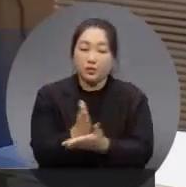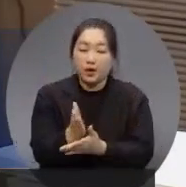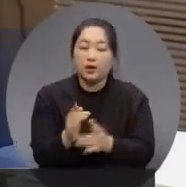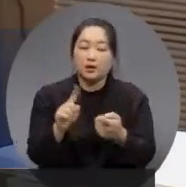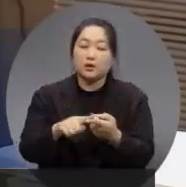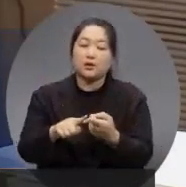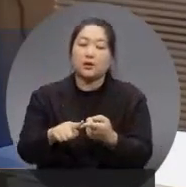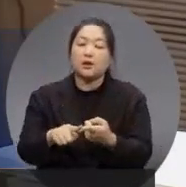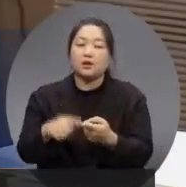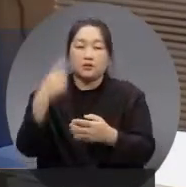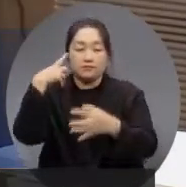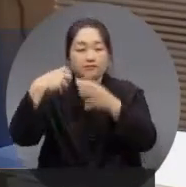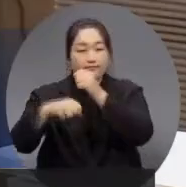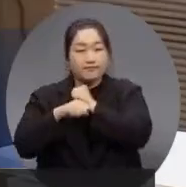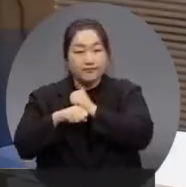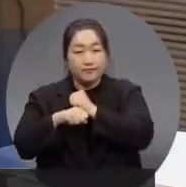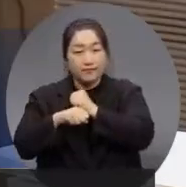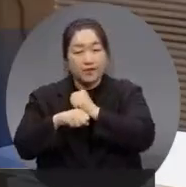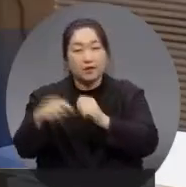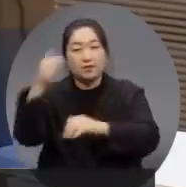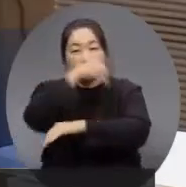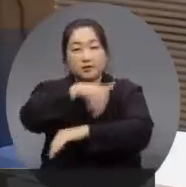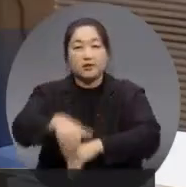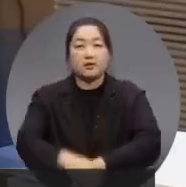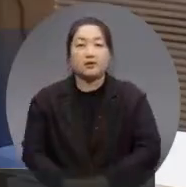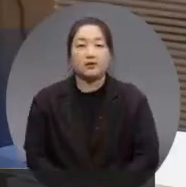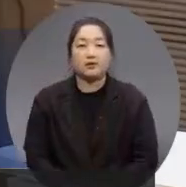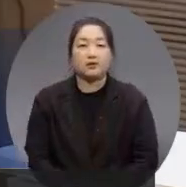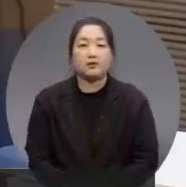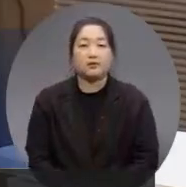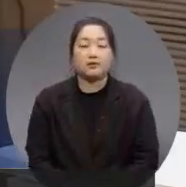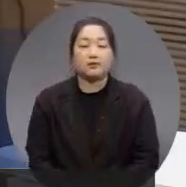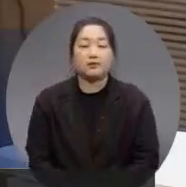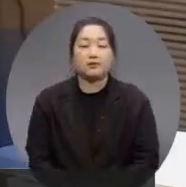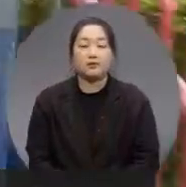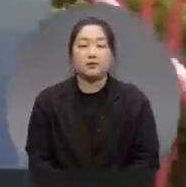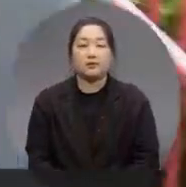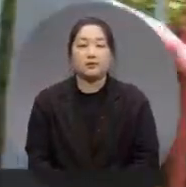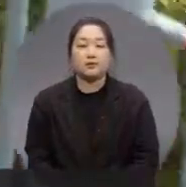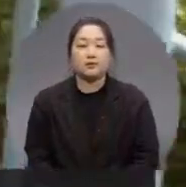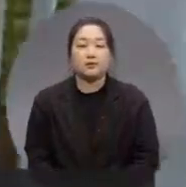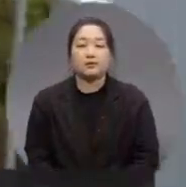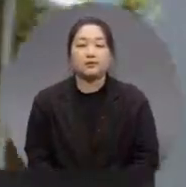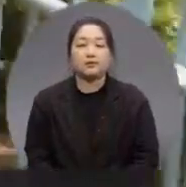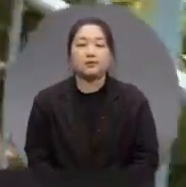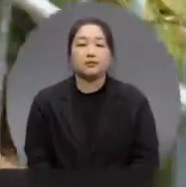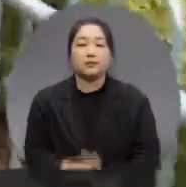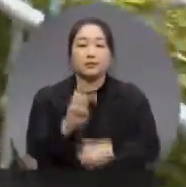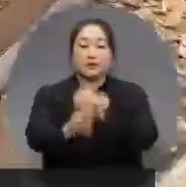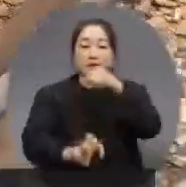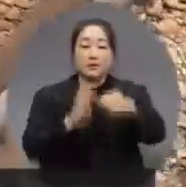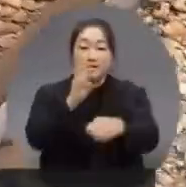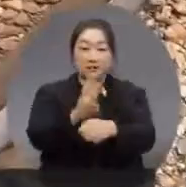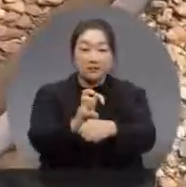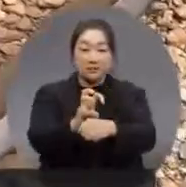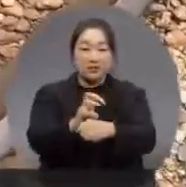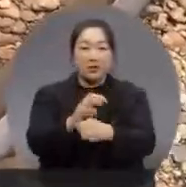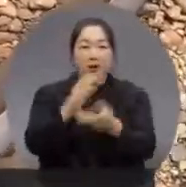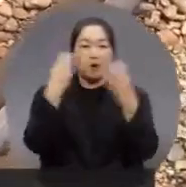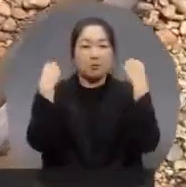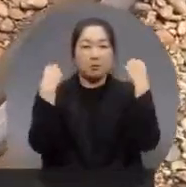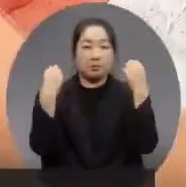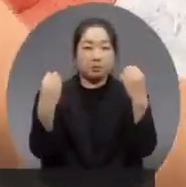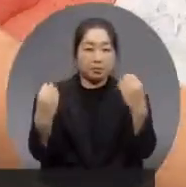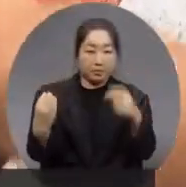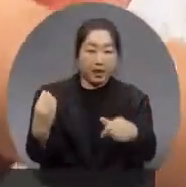부분에 중점을 두고 지금 연구를 할 계획입니다. 30년이 넘어도 변한 게 없는